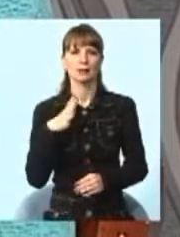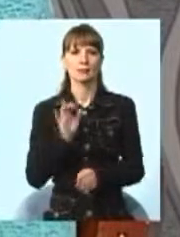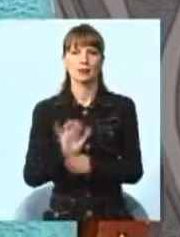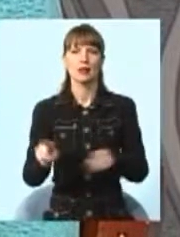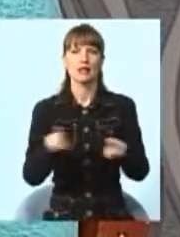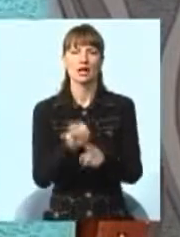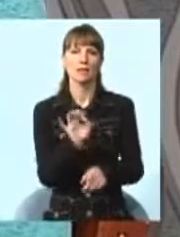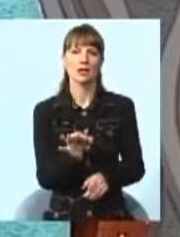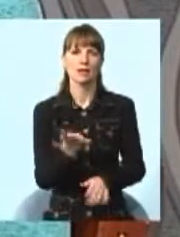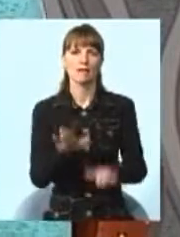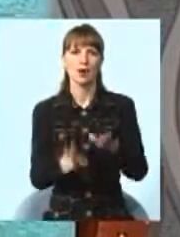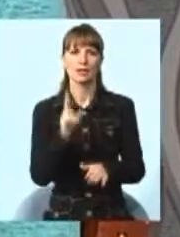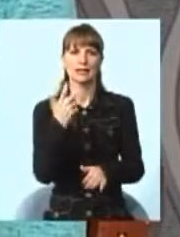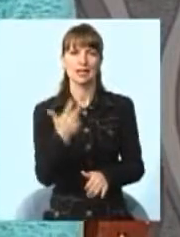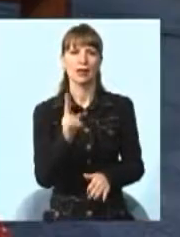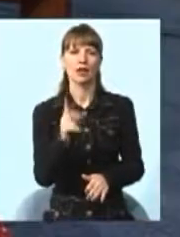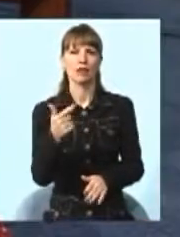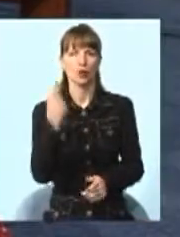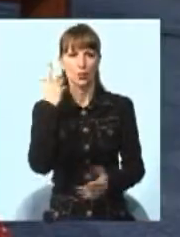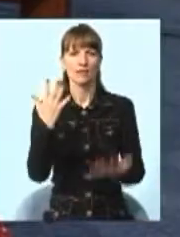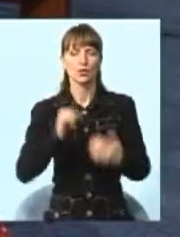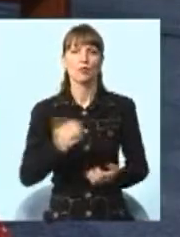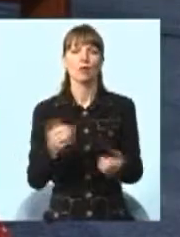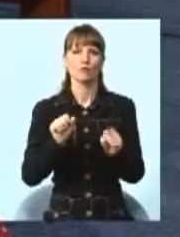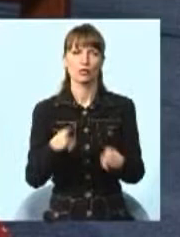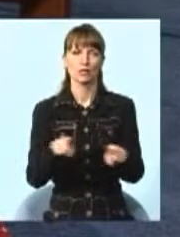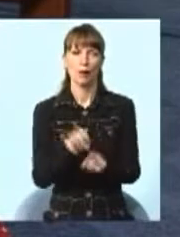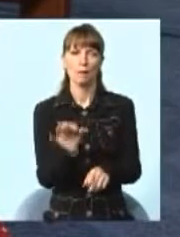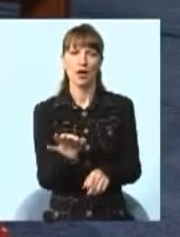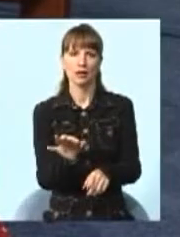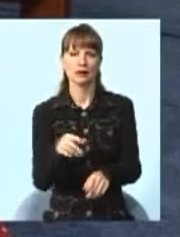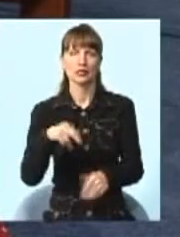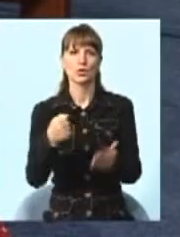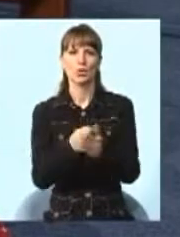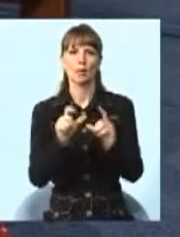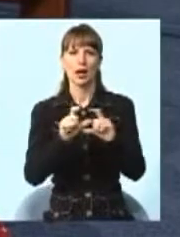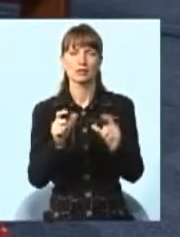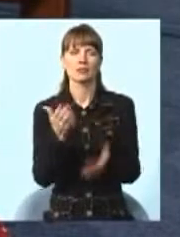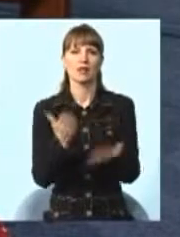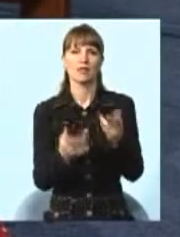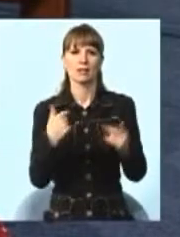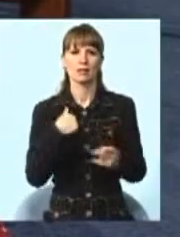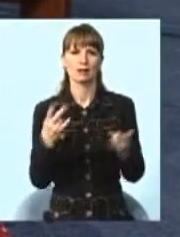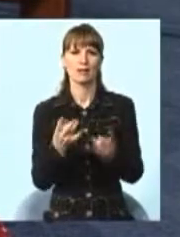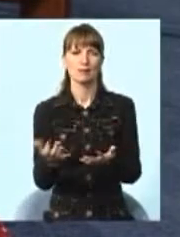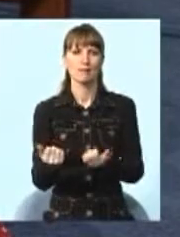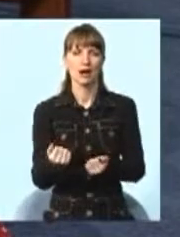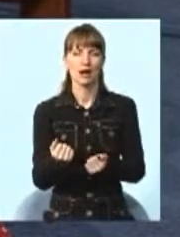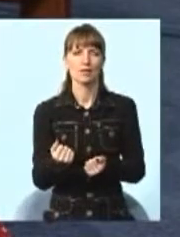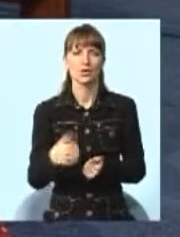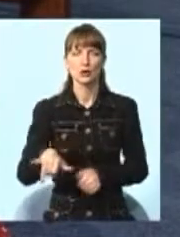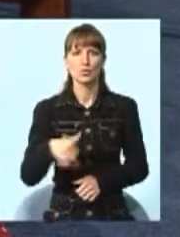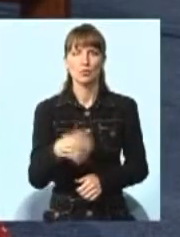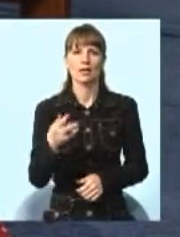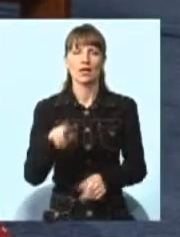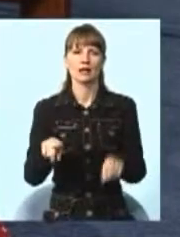така монета вагою в 3 кілограми. От уявляєте, друзі, як можна з такою монетою піти до магазину? Напевно, треба брати з собою окрему сумку